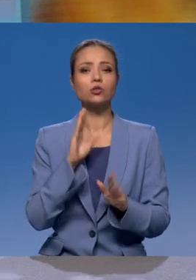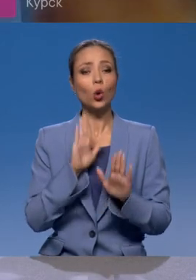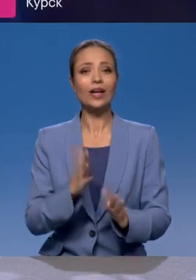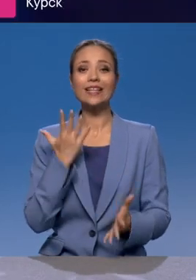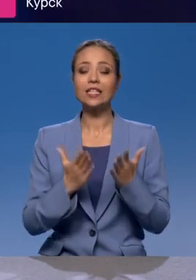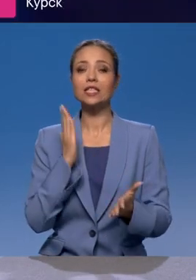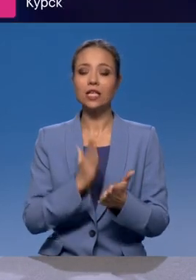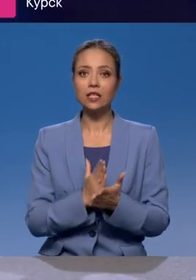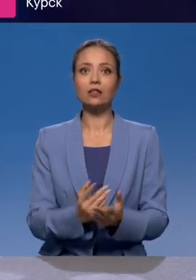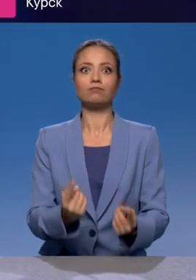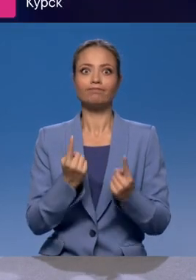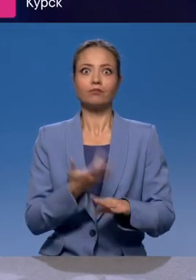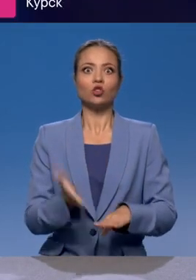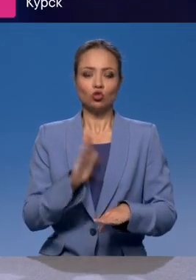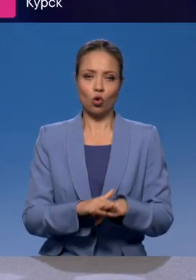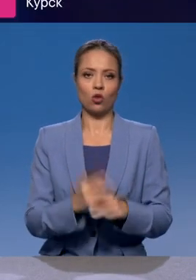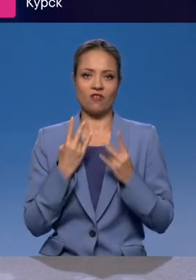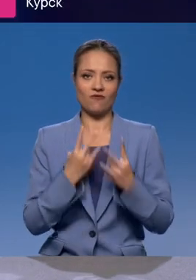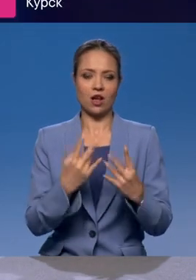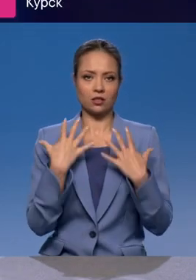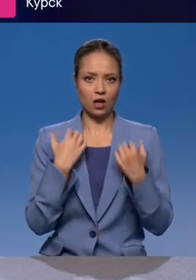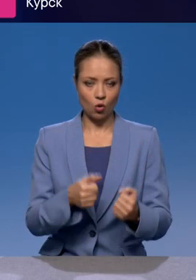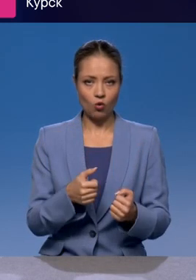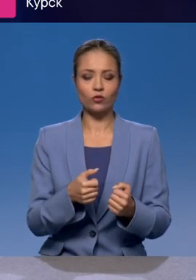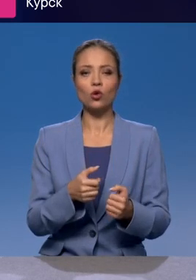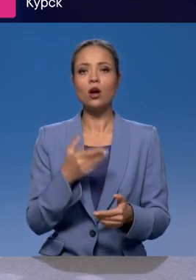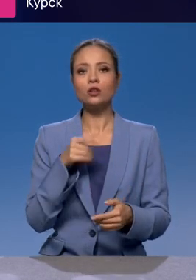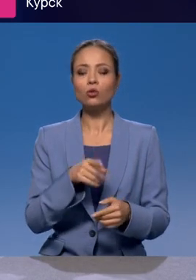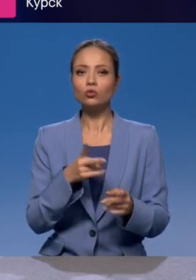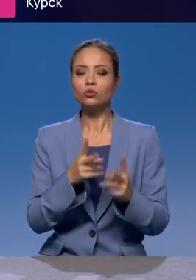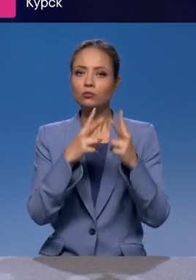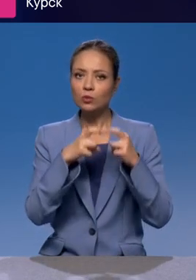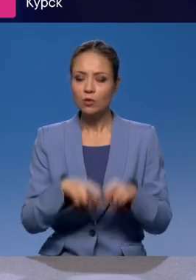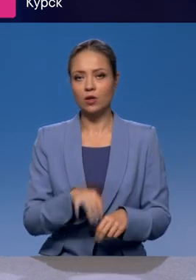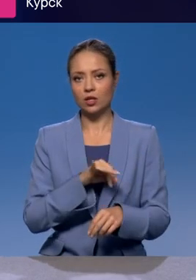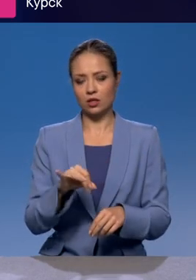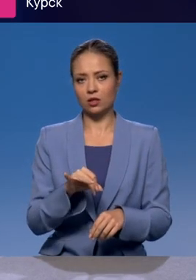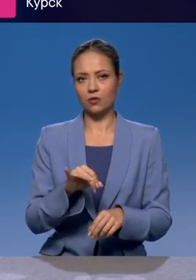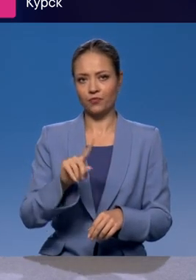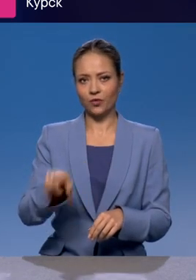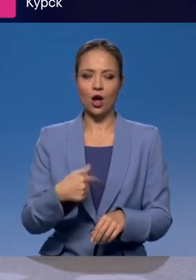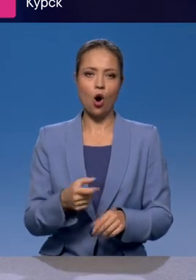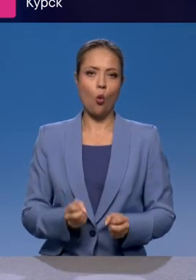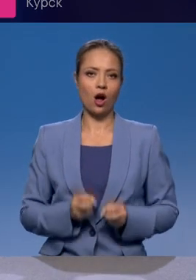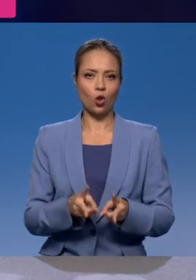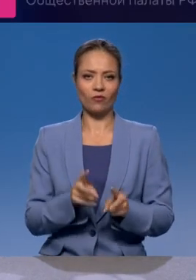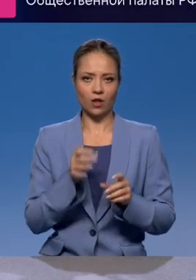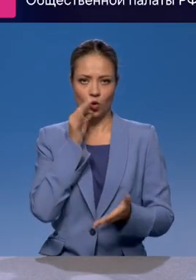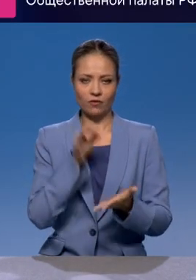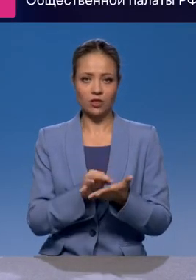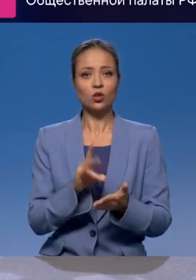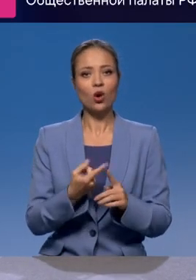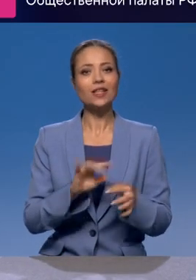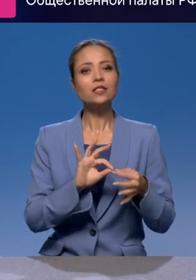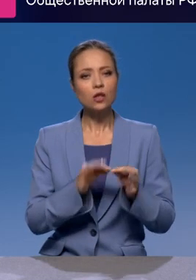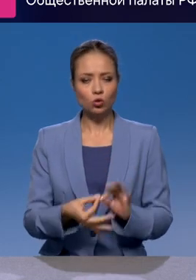привлечение к уголовной ответственности, должно произойти дознание и привлечь к уголовной ответственности. Но это тоже процесс, это сложная процедура. И,